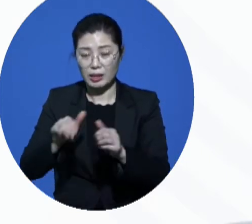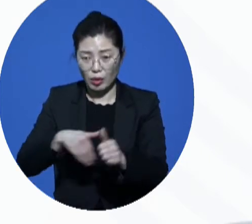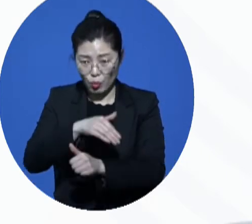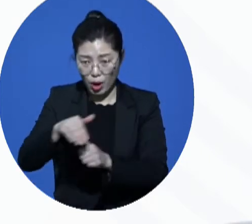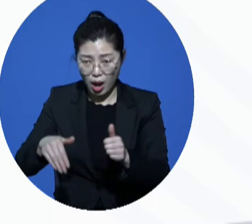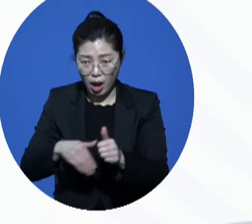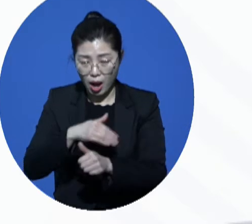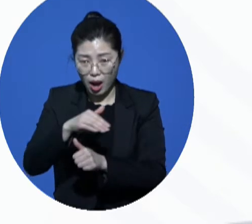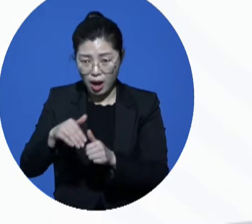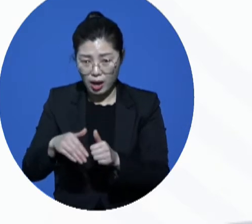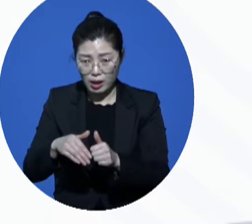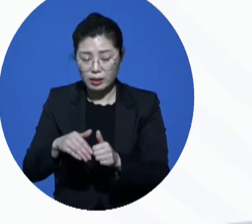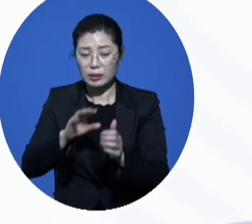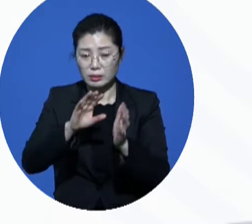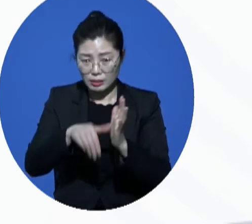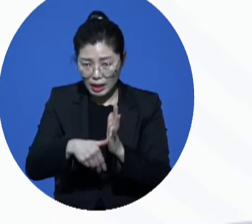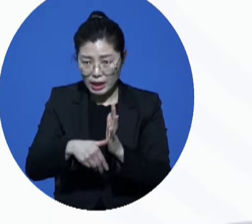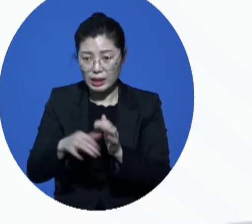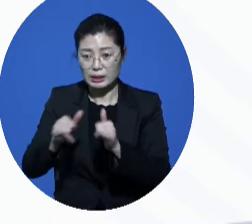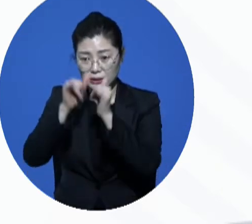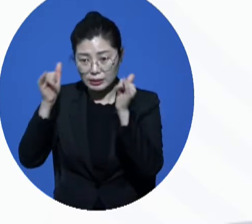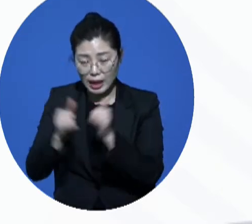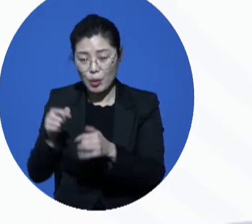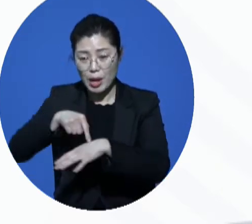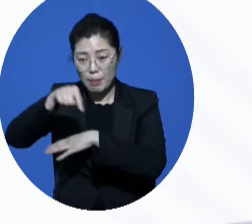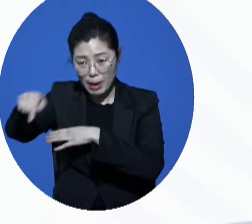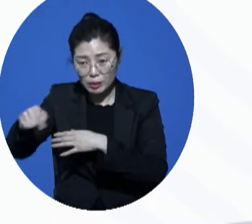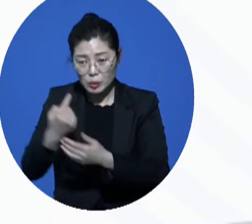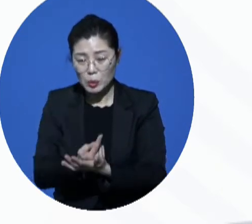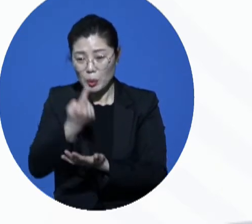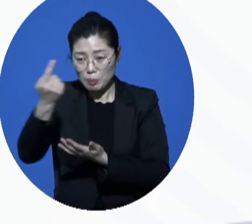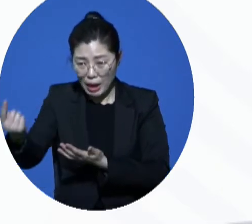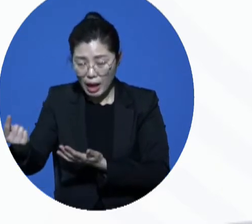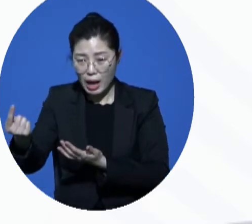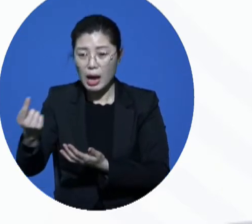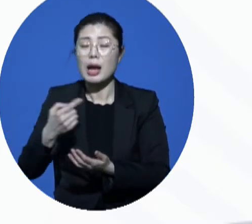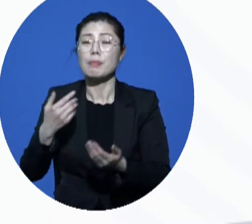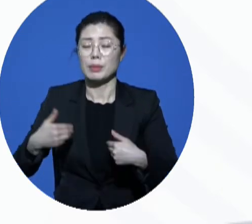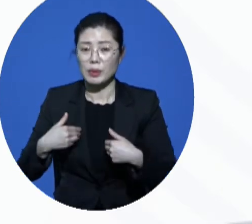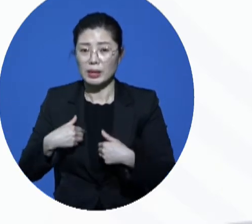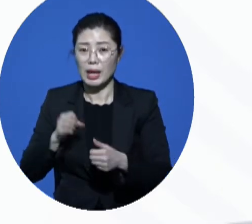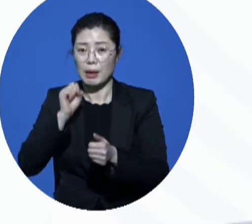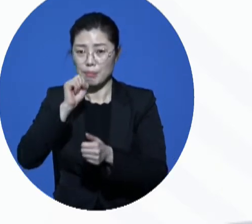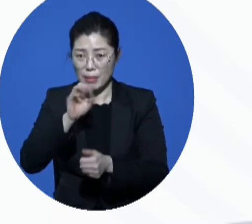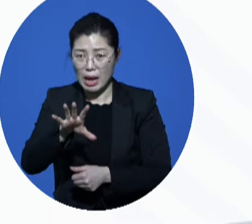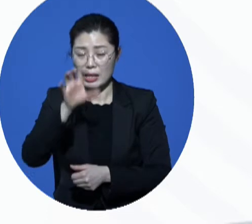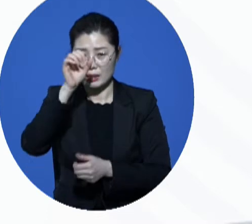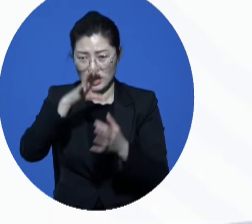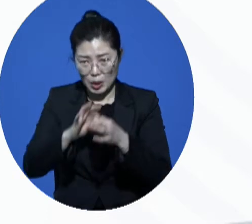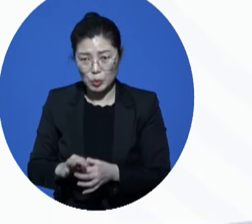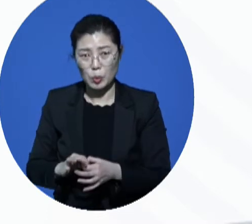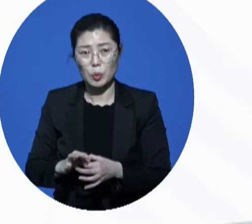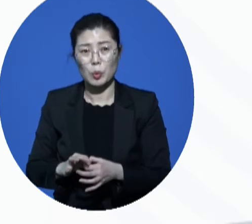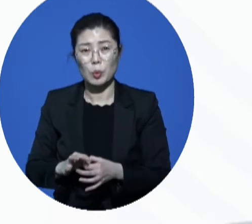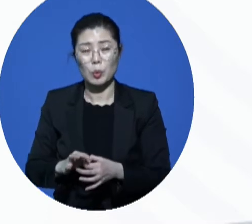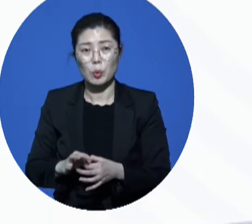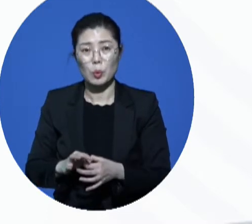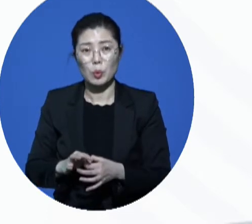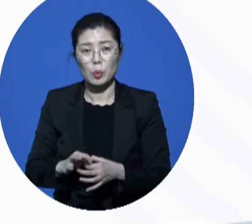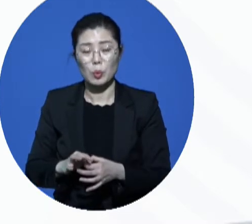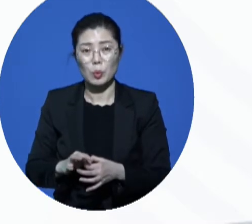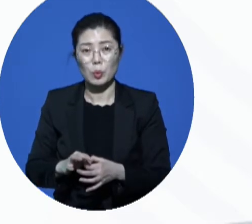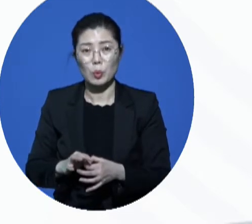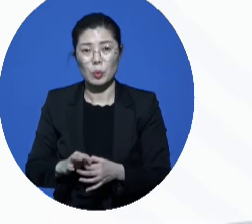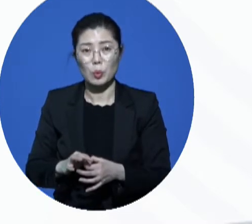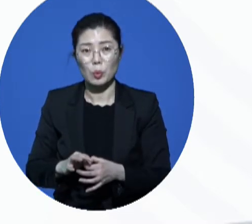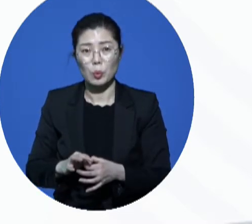긴급 탈시설에 대한 문제나 아니면 시설 안에서 호투 격리를 하지 말아야 한다라는 주장에 대해서 압박을 느낀 신하원은